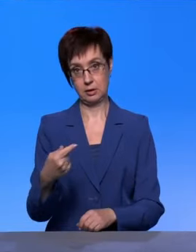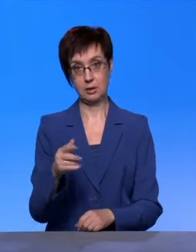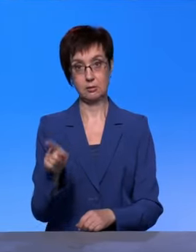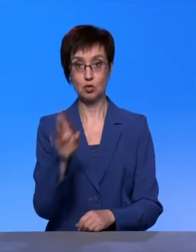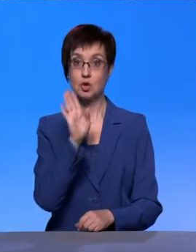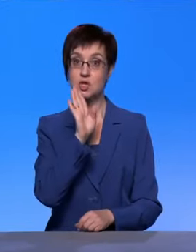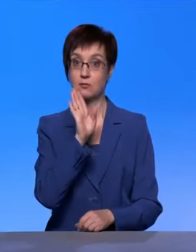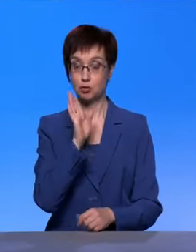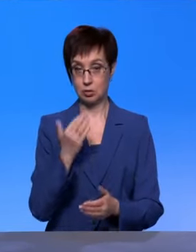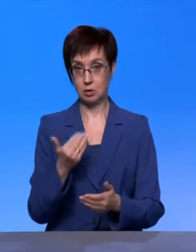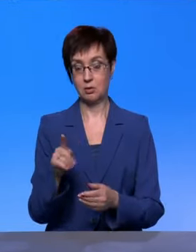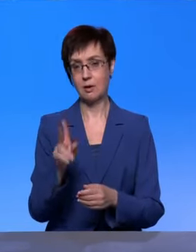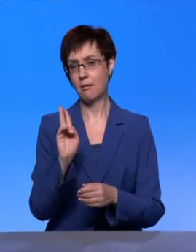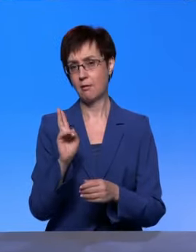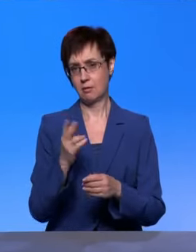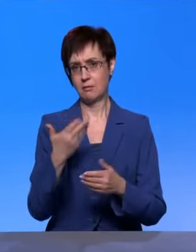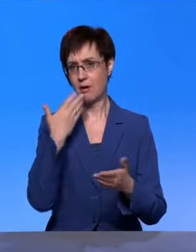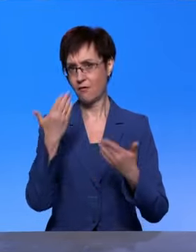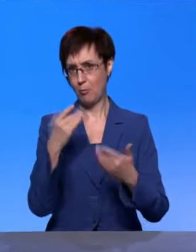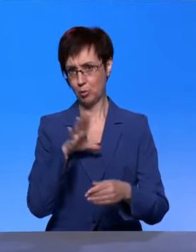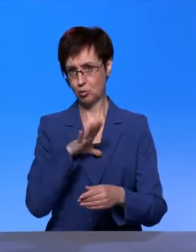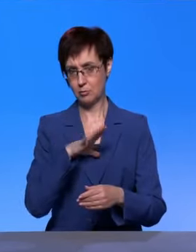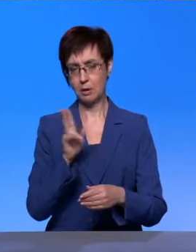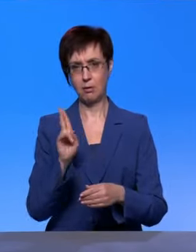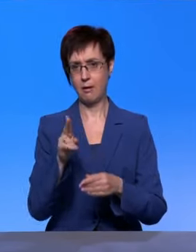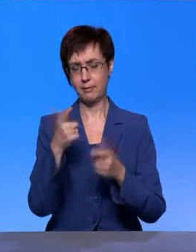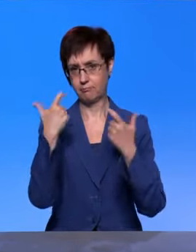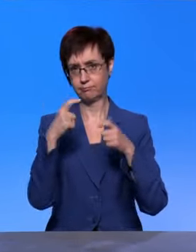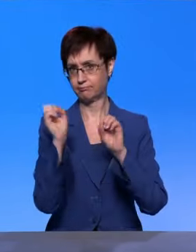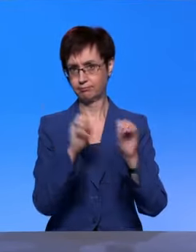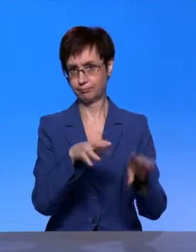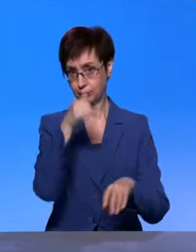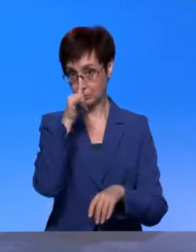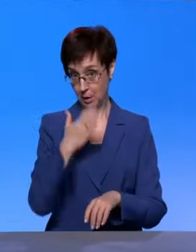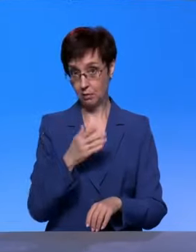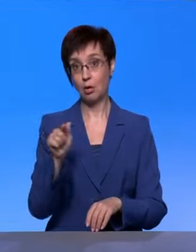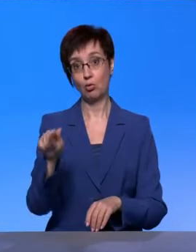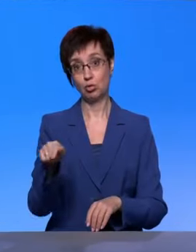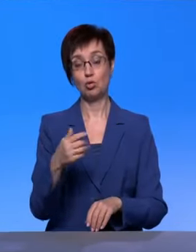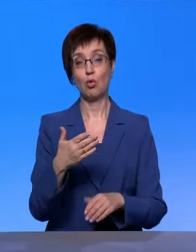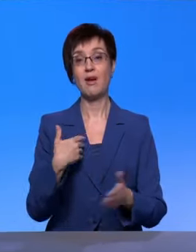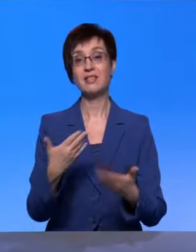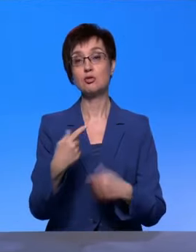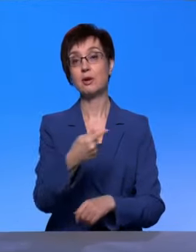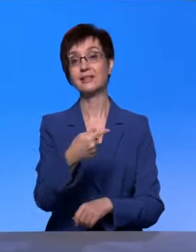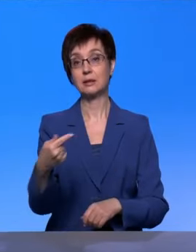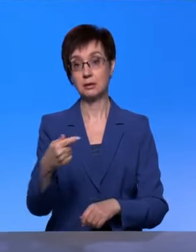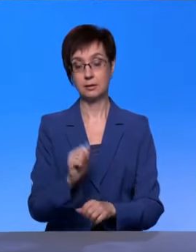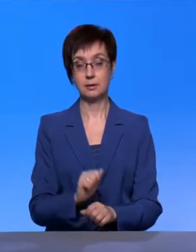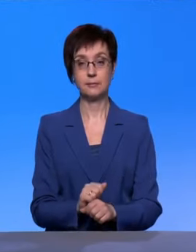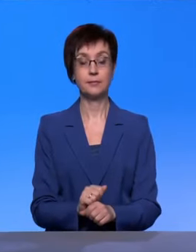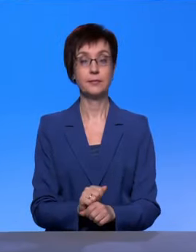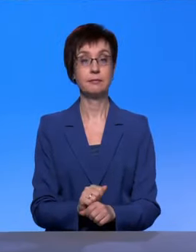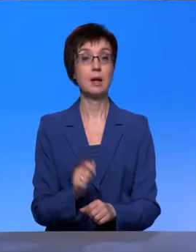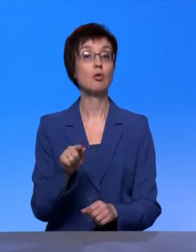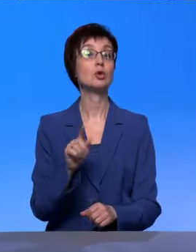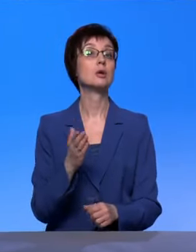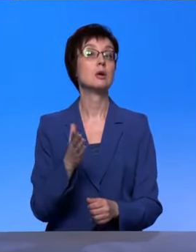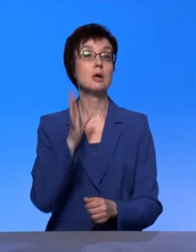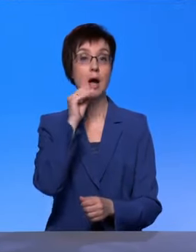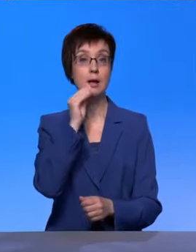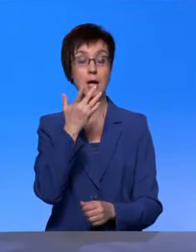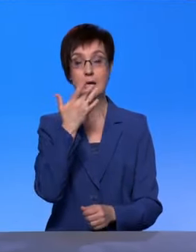при... Сейчас все время эту фразу повторяю, уж простите меня, да? Когда была советская система обучения, что ровно